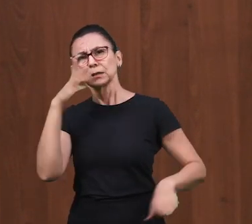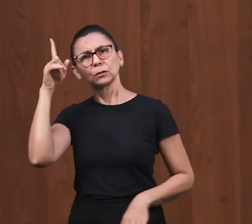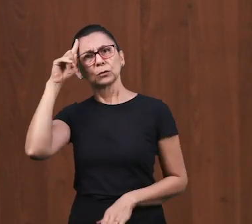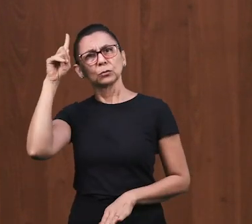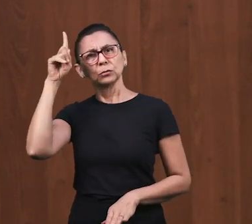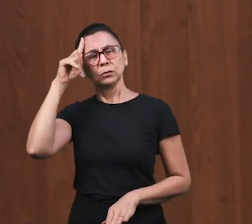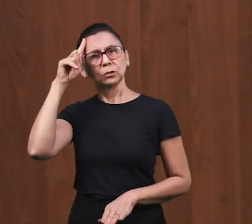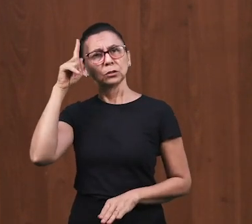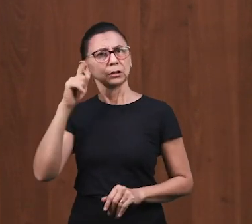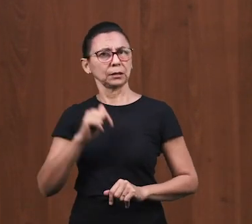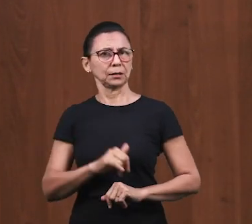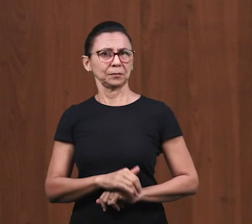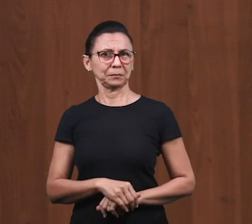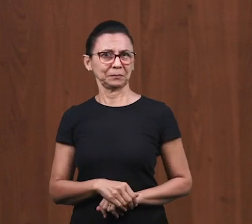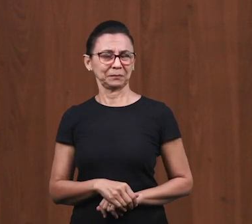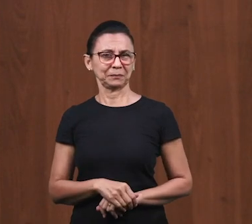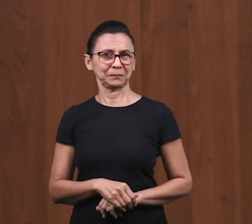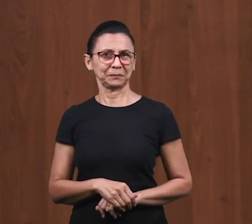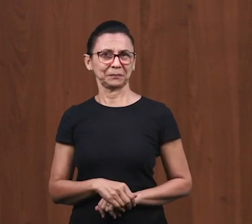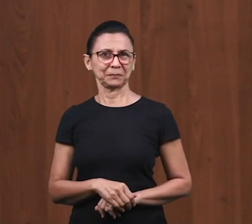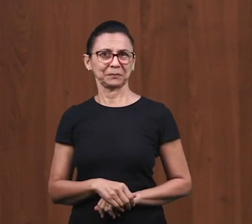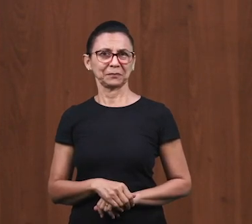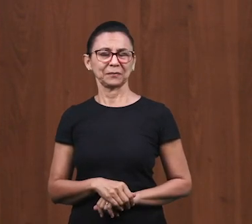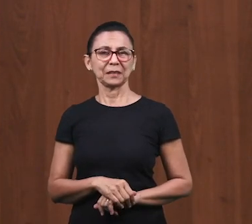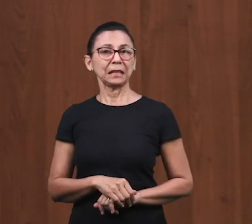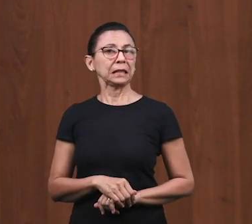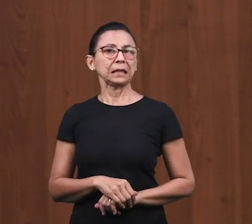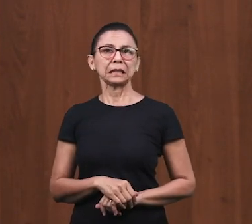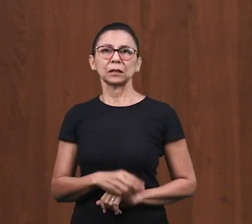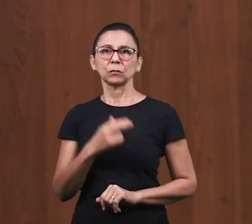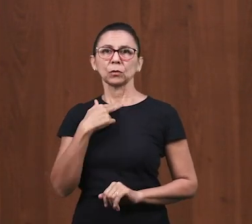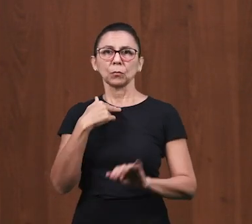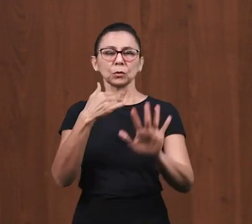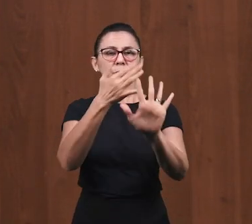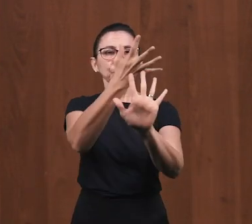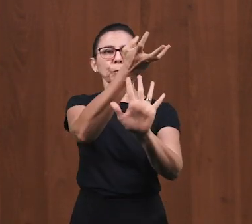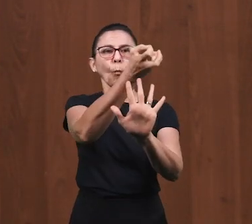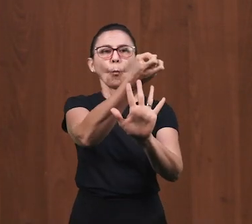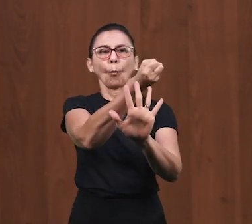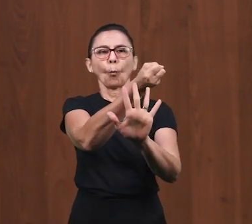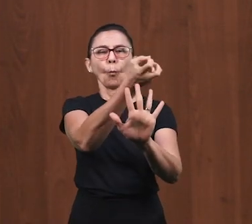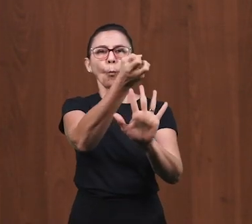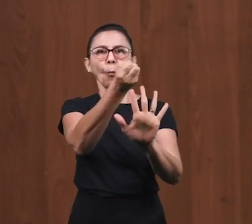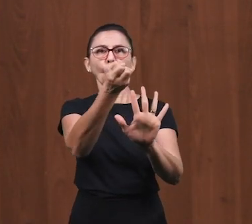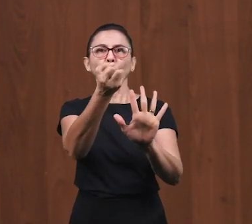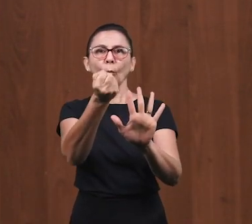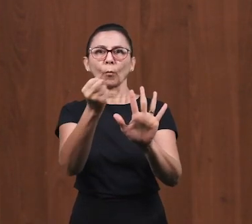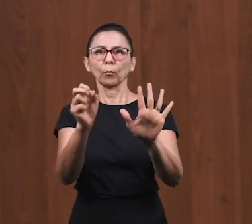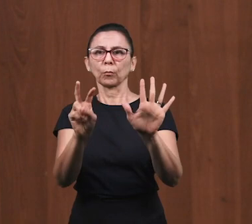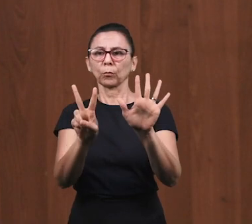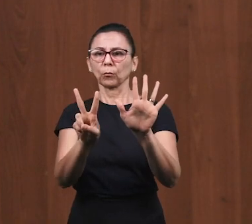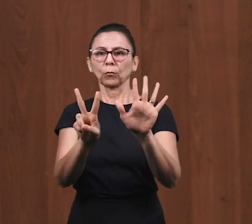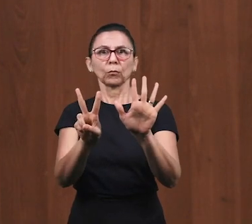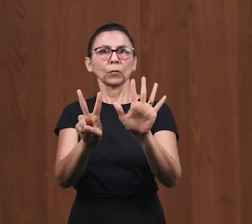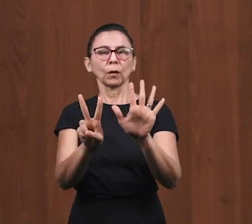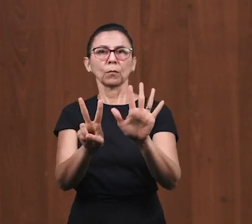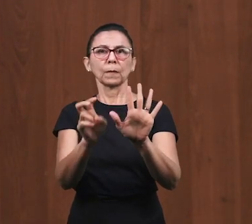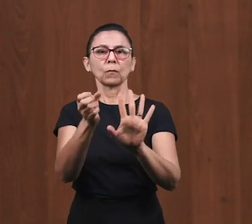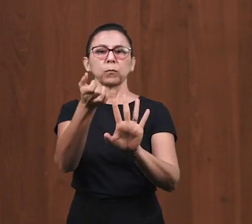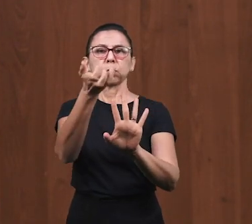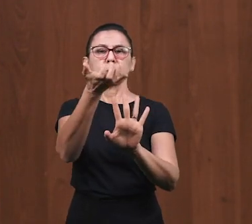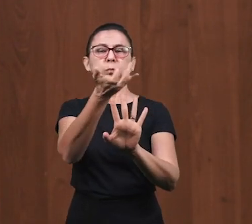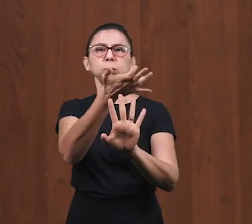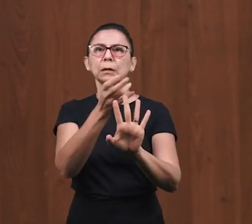sainteté. Et ainsi, cette lumière, elle ne pouvait jamais s'éteindre. Aujourd'hui, nous pouvons voir que cette lumière,